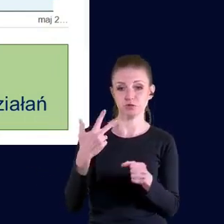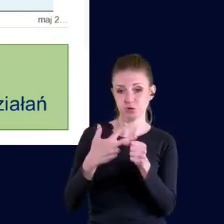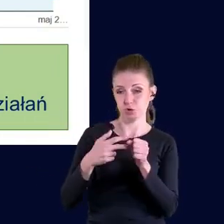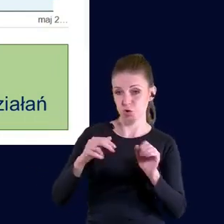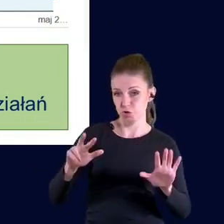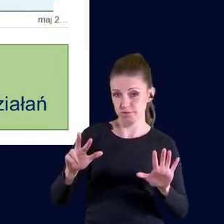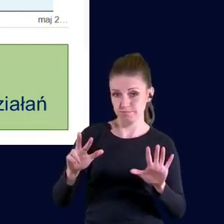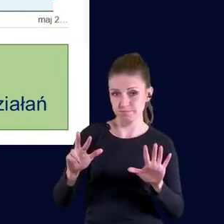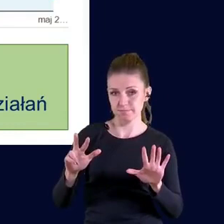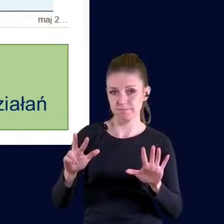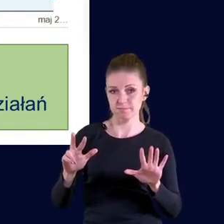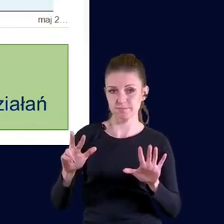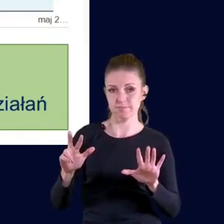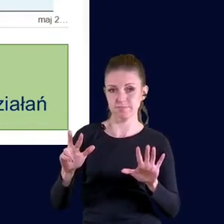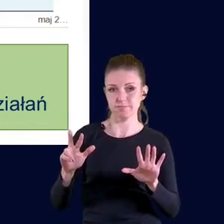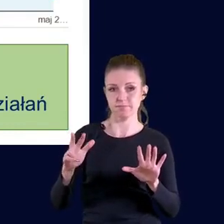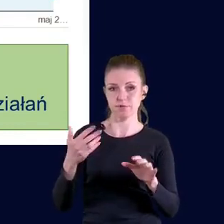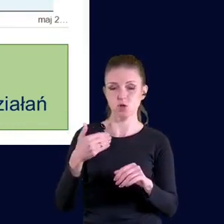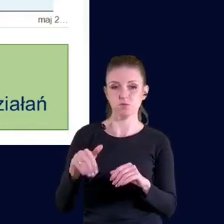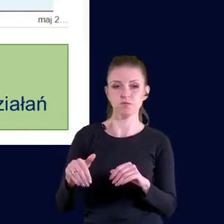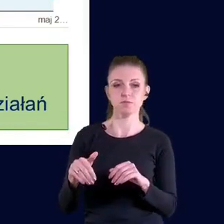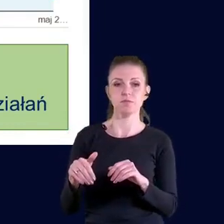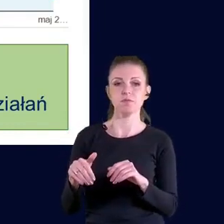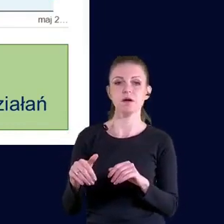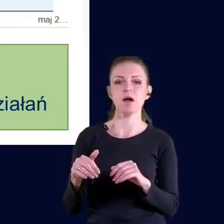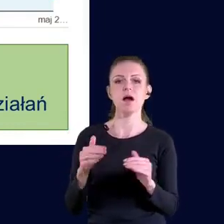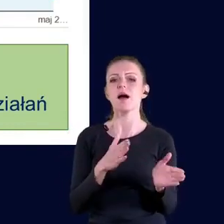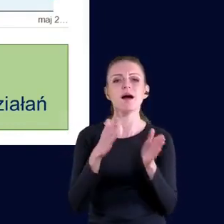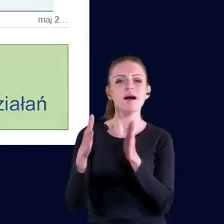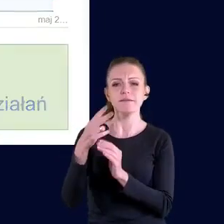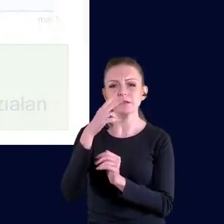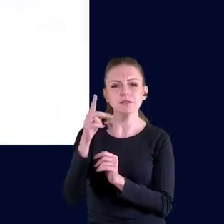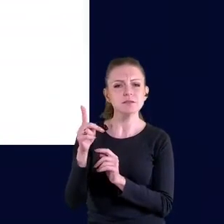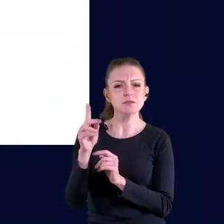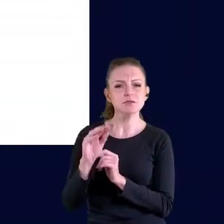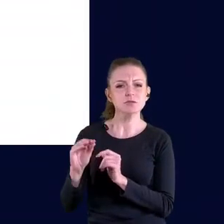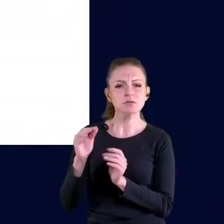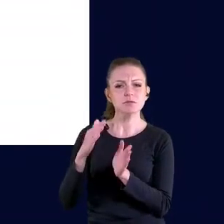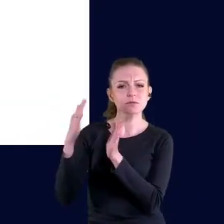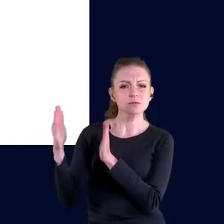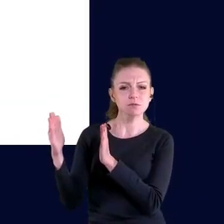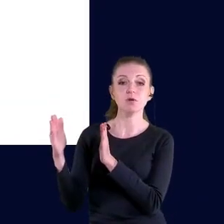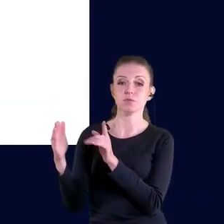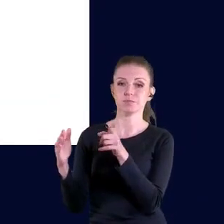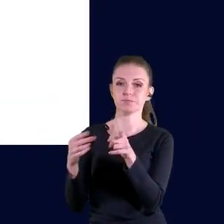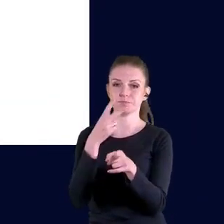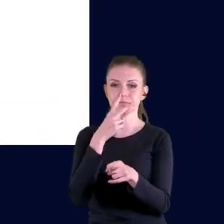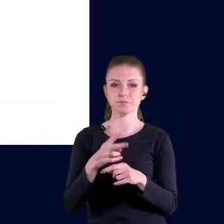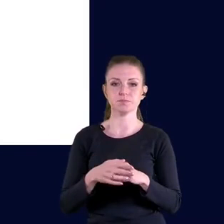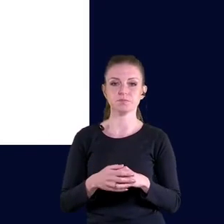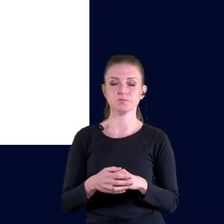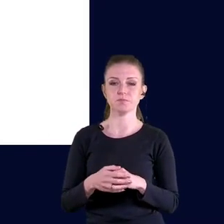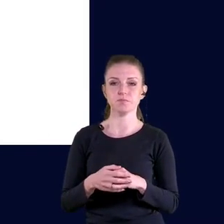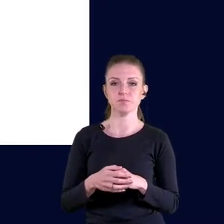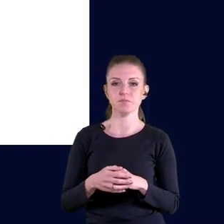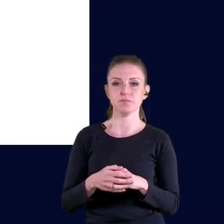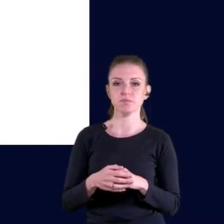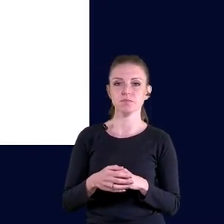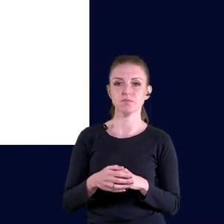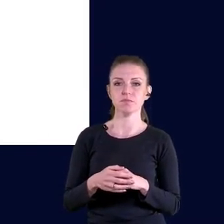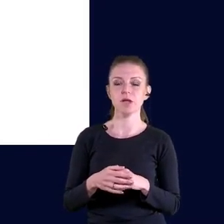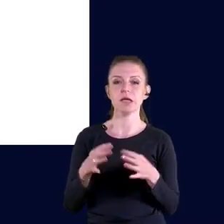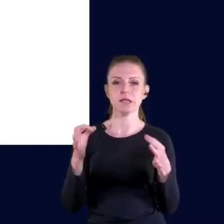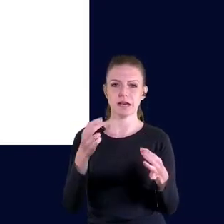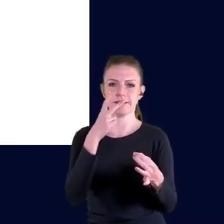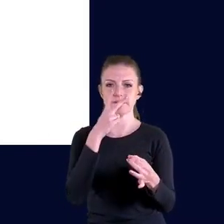38 i proszę kolejny slajd h&m są też pokazuje gdzie